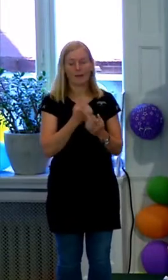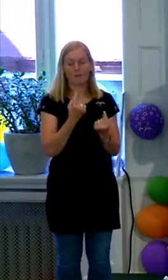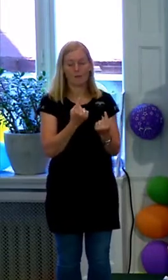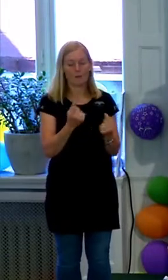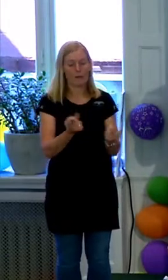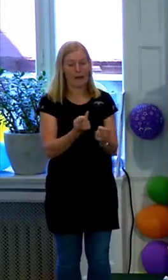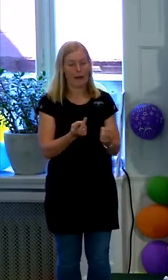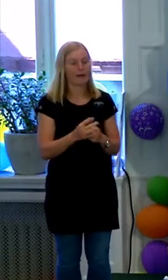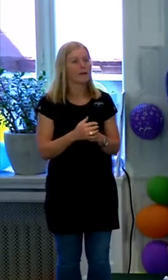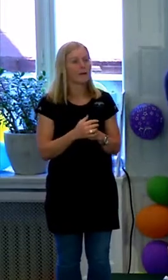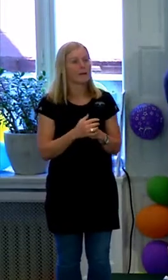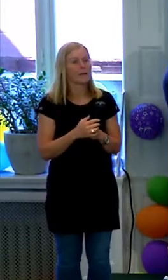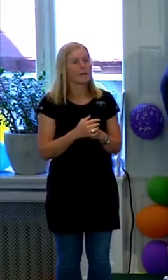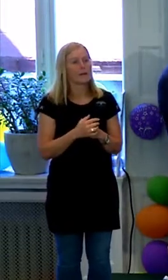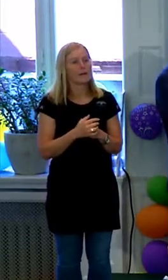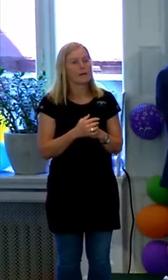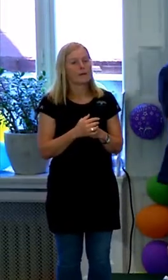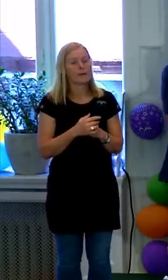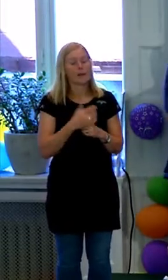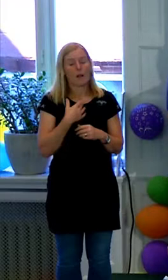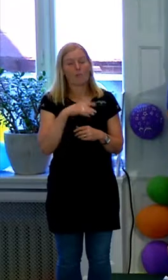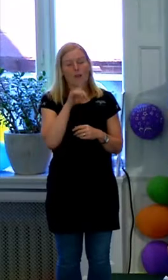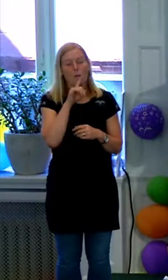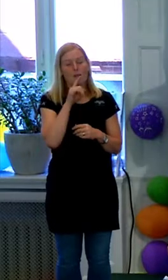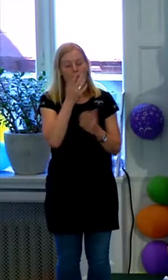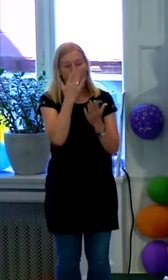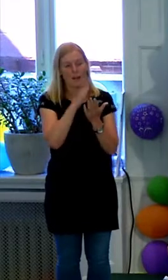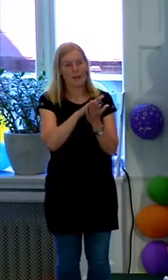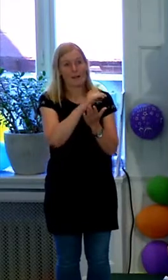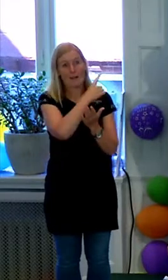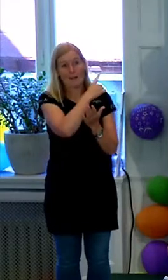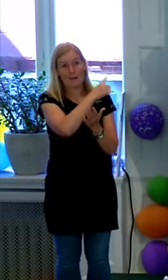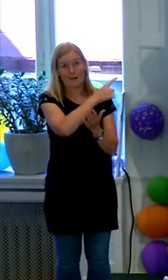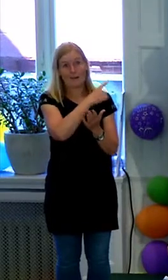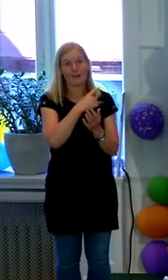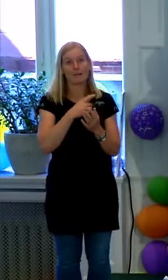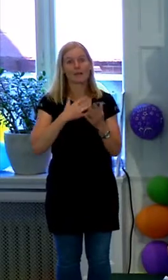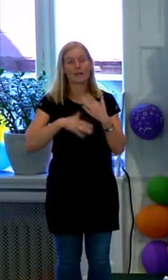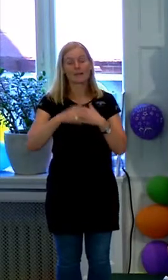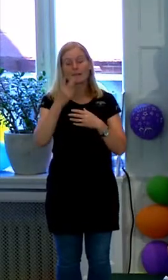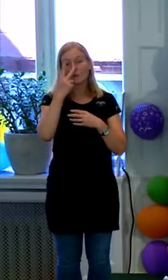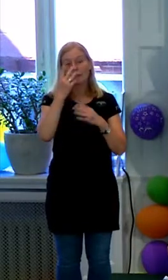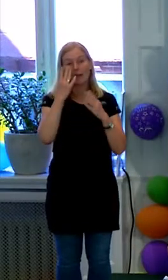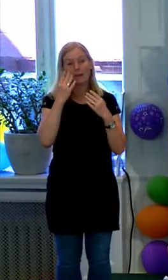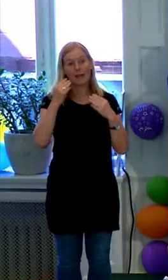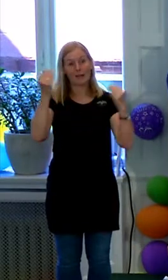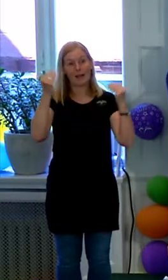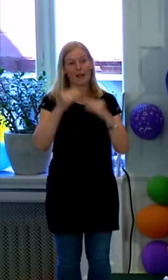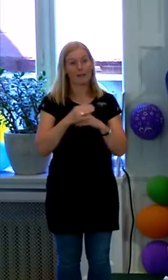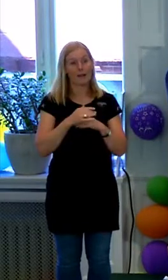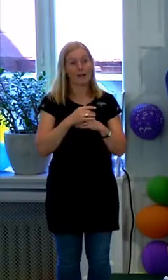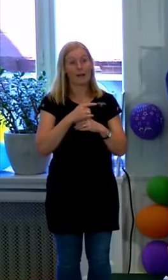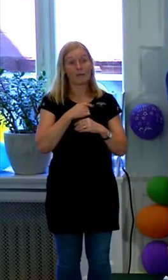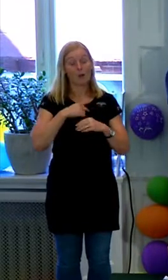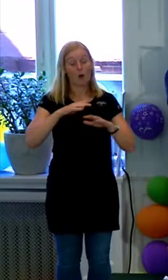Men det som är intressant också, jag vill bara kommentera det med bilderna. Det var ju intressant att se Nederländerna där. Mm. För att vi har pratat mycket